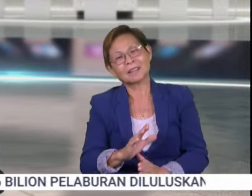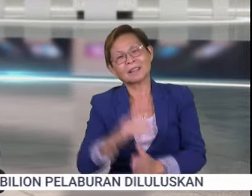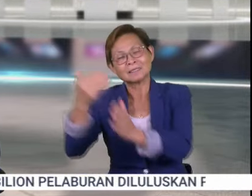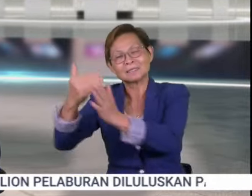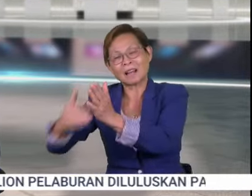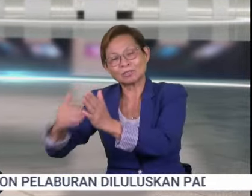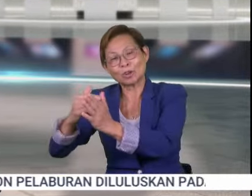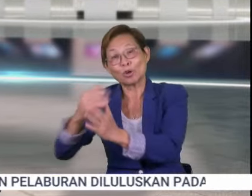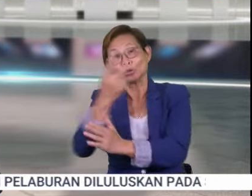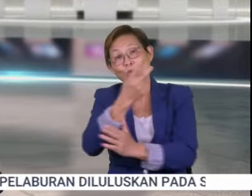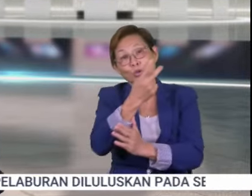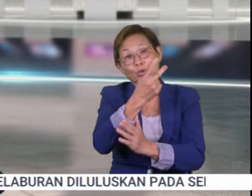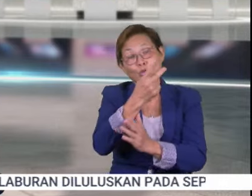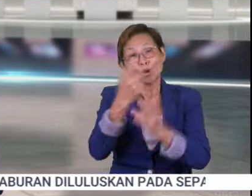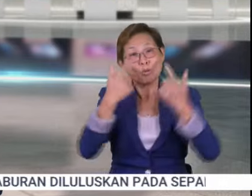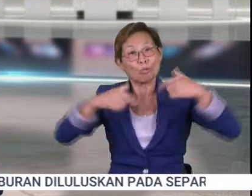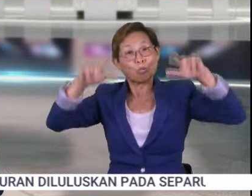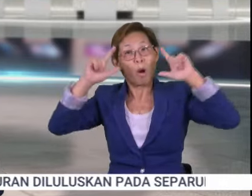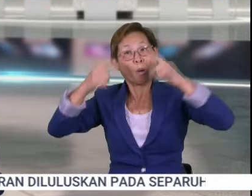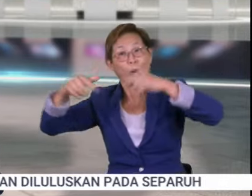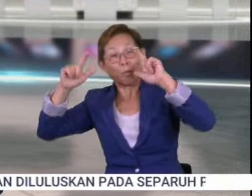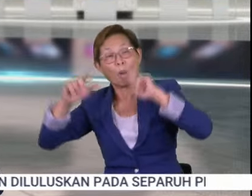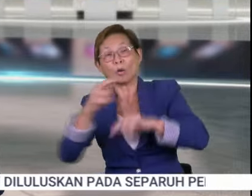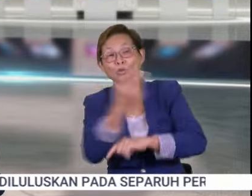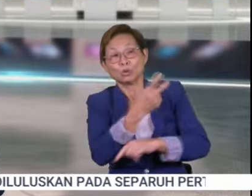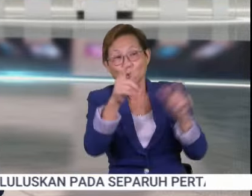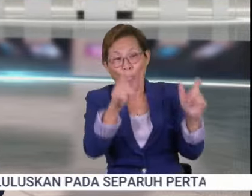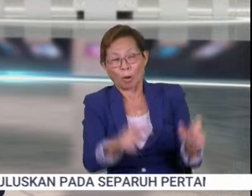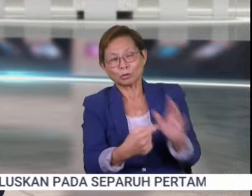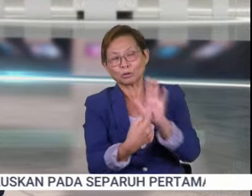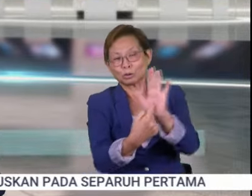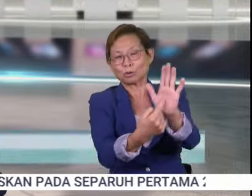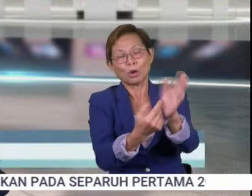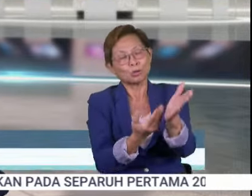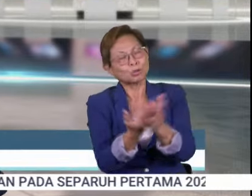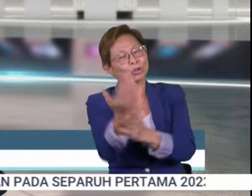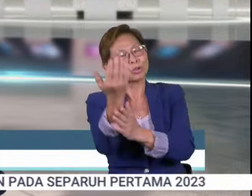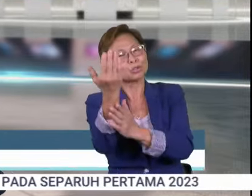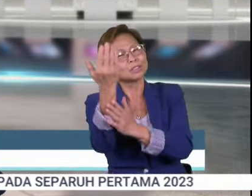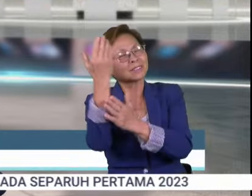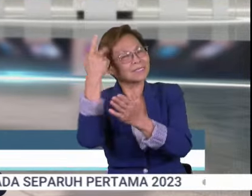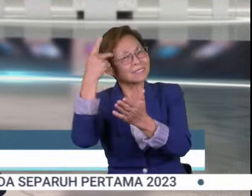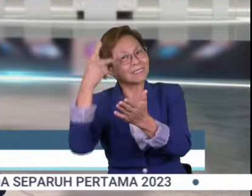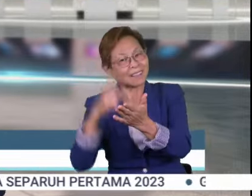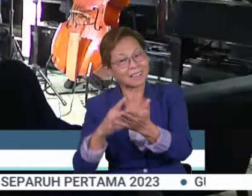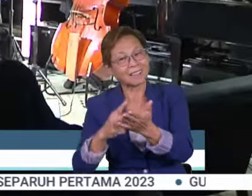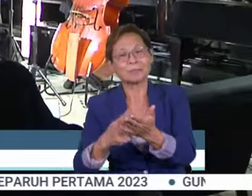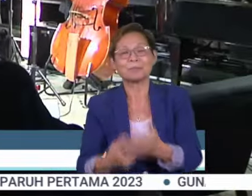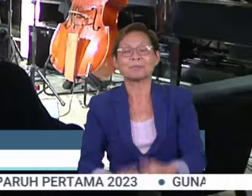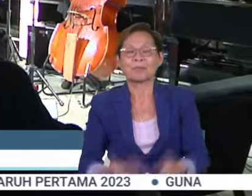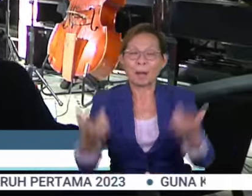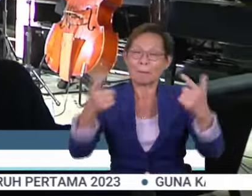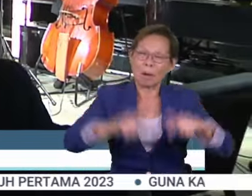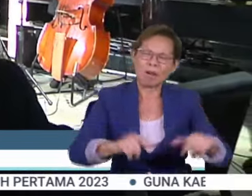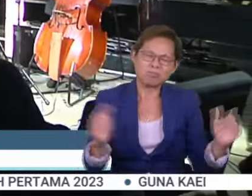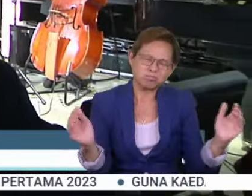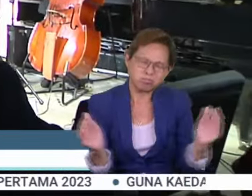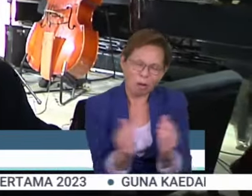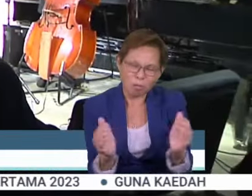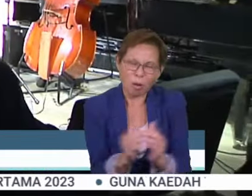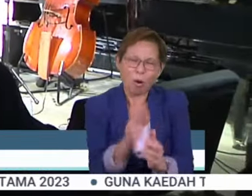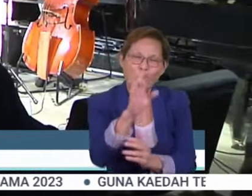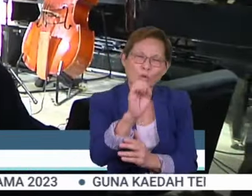saudara dua legenda itu, Rosita Rohaizat, berharap persembahannya terus dikenang. Walaupun berlangsung pada skala